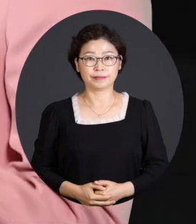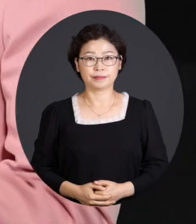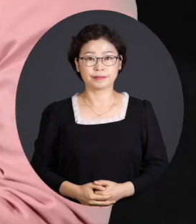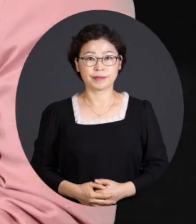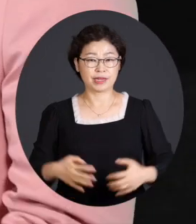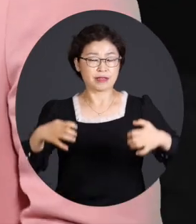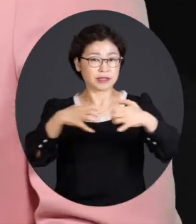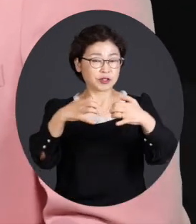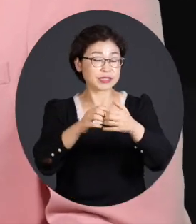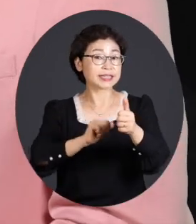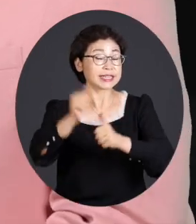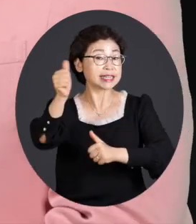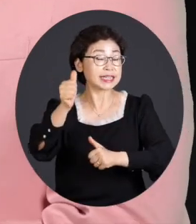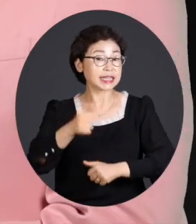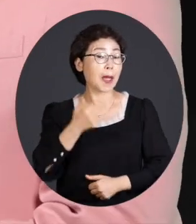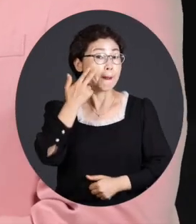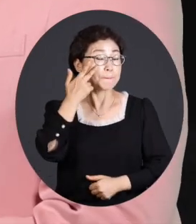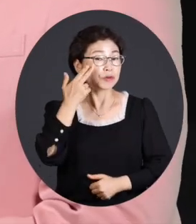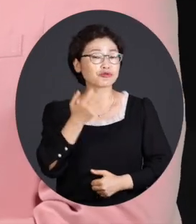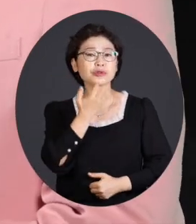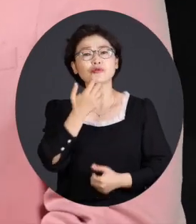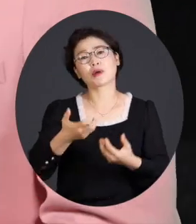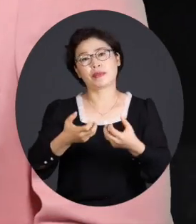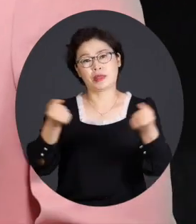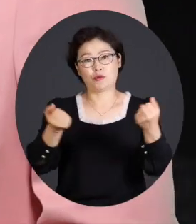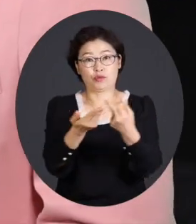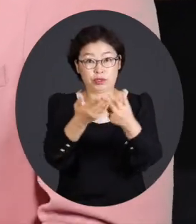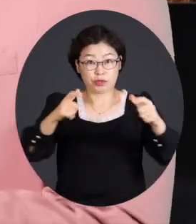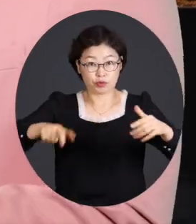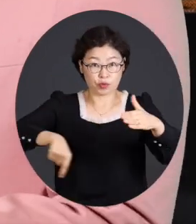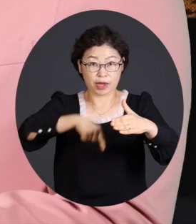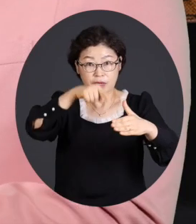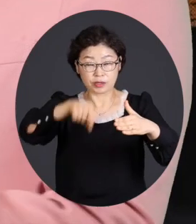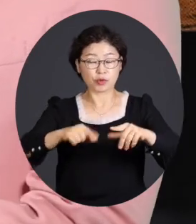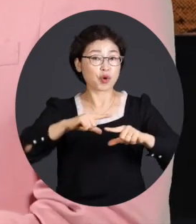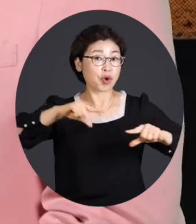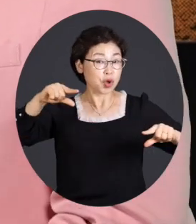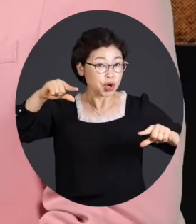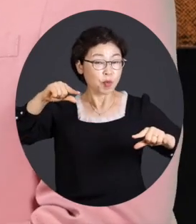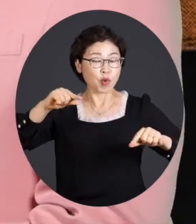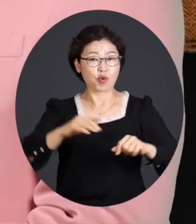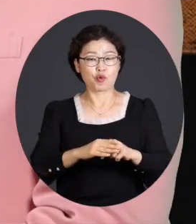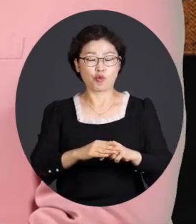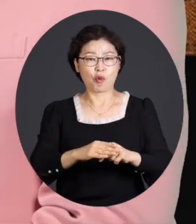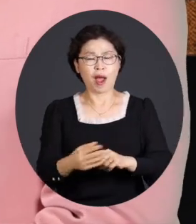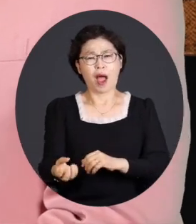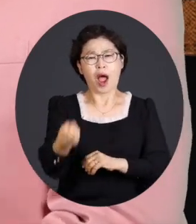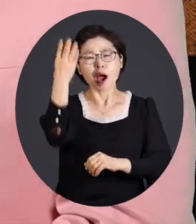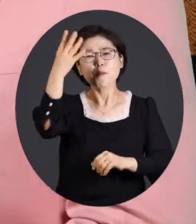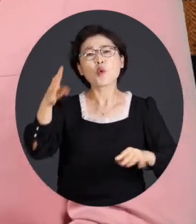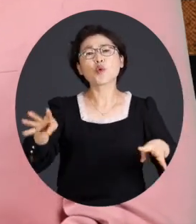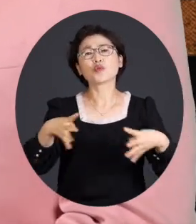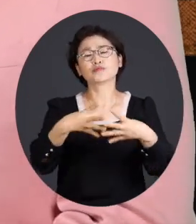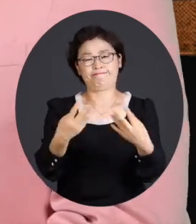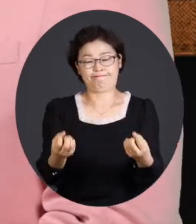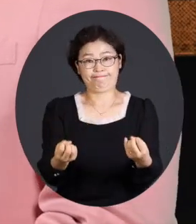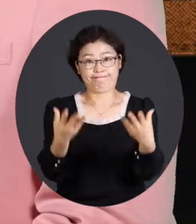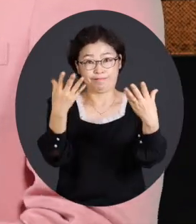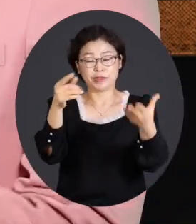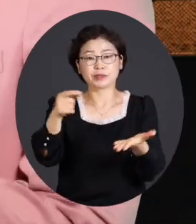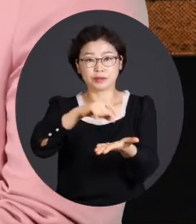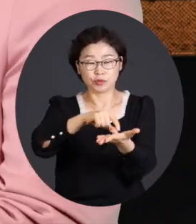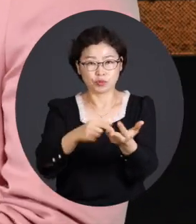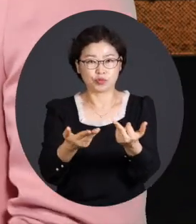이 전쟁에 승리한 미군은 이 서울과 별도로 제주에서도 일본군 항복 조인식을 합니다. 그만큼